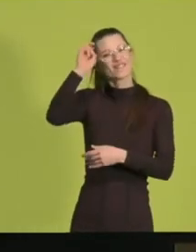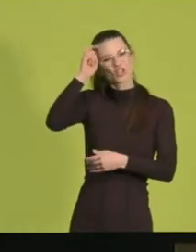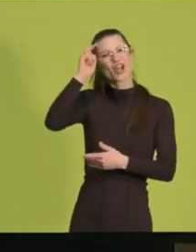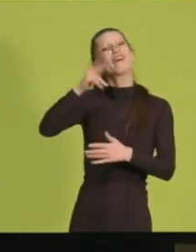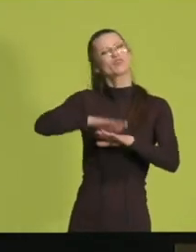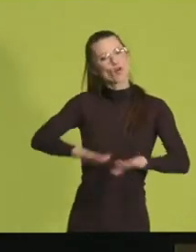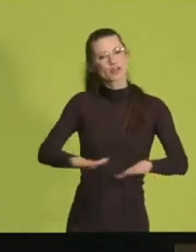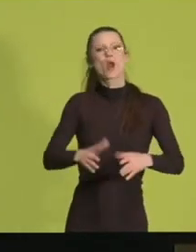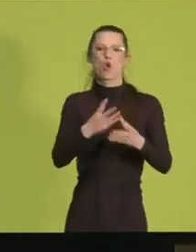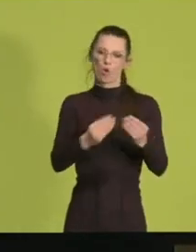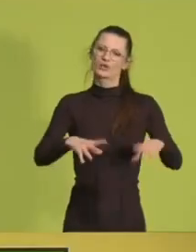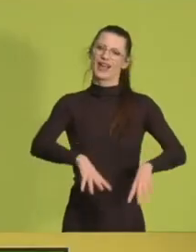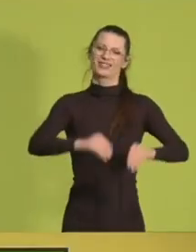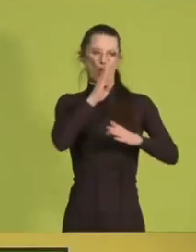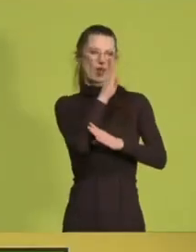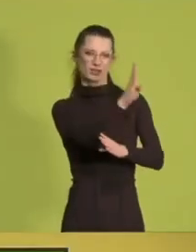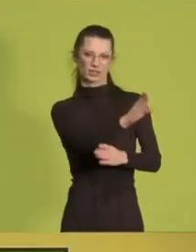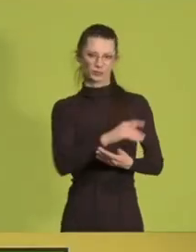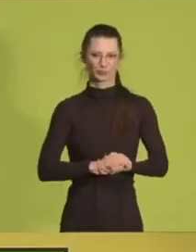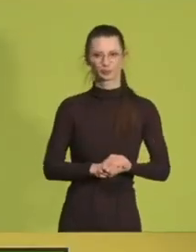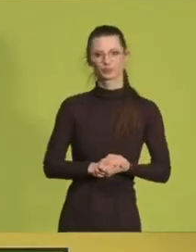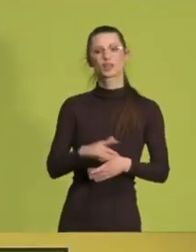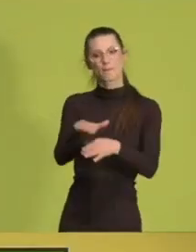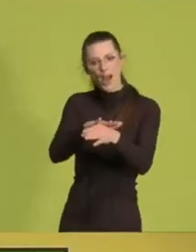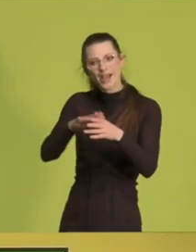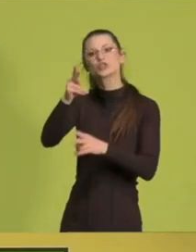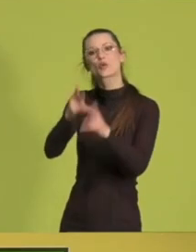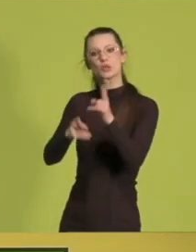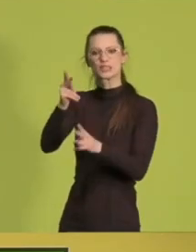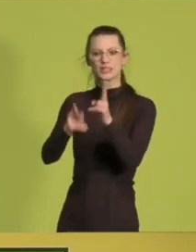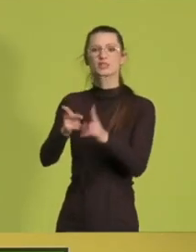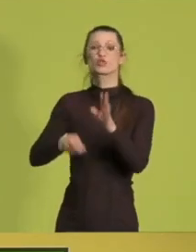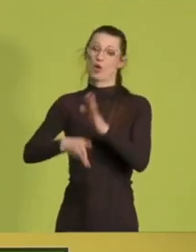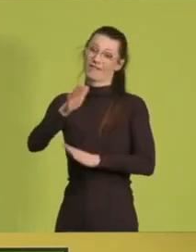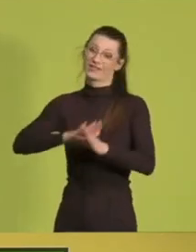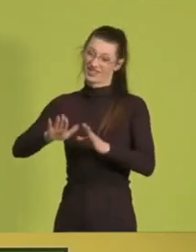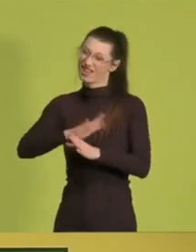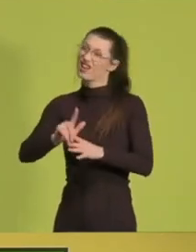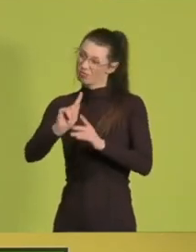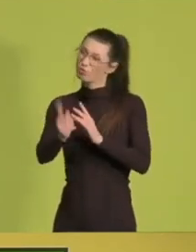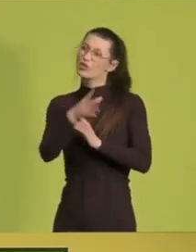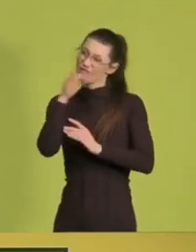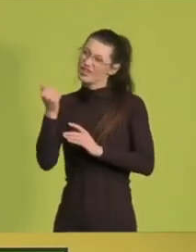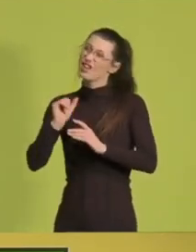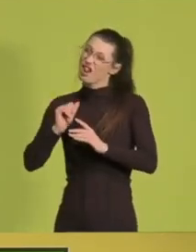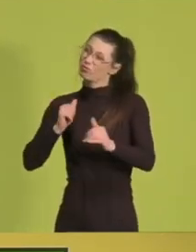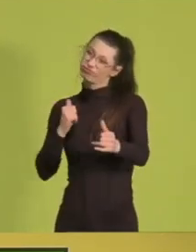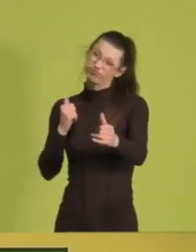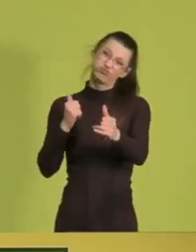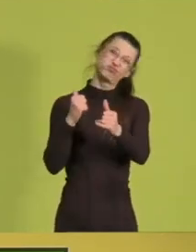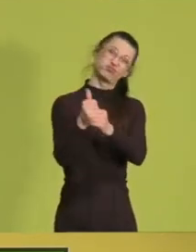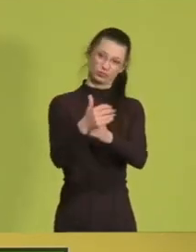wissenschaftlich fundierten Lösungsansätzen orientiert. Im Bereich der Justiz besteht in NRW hier Nachholbedarf. Ich will